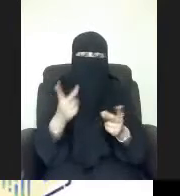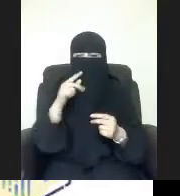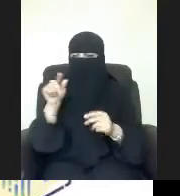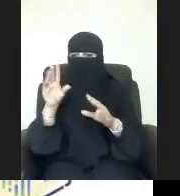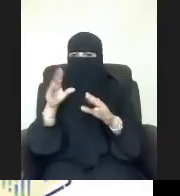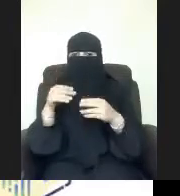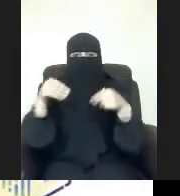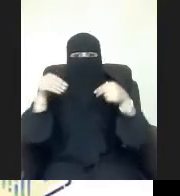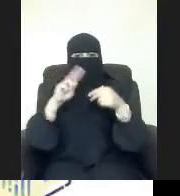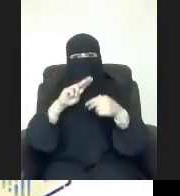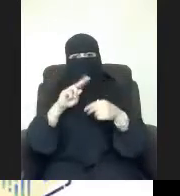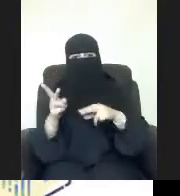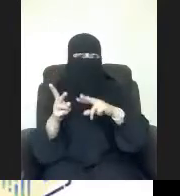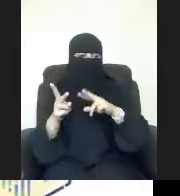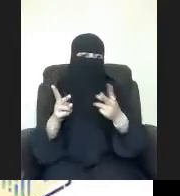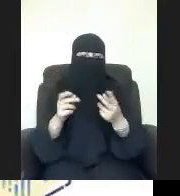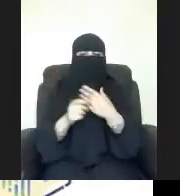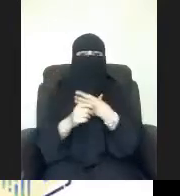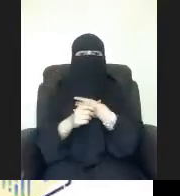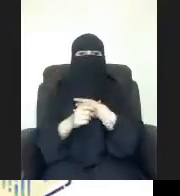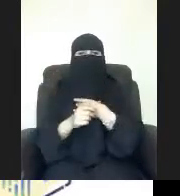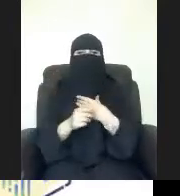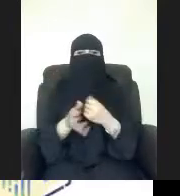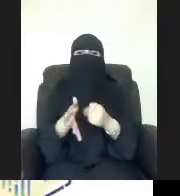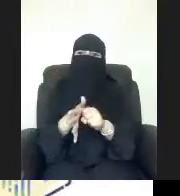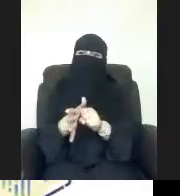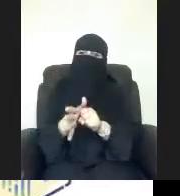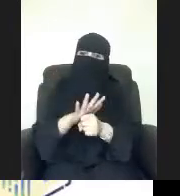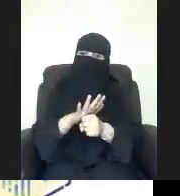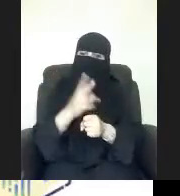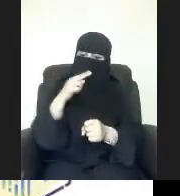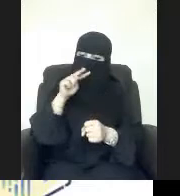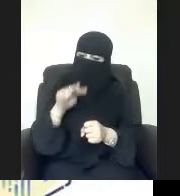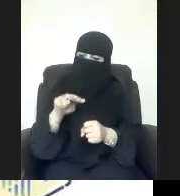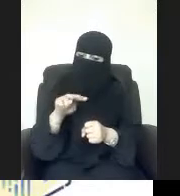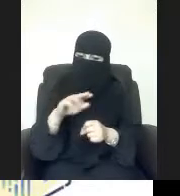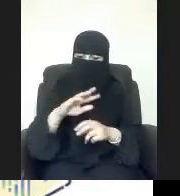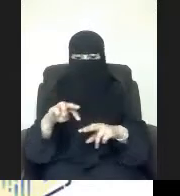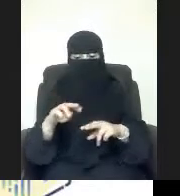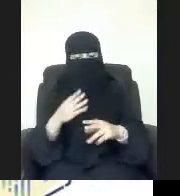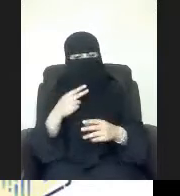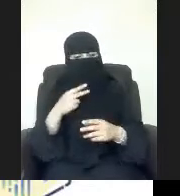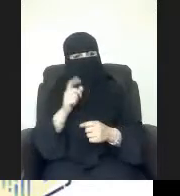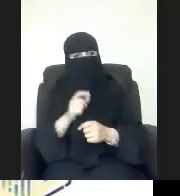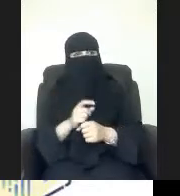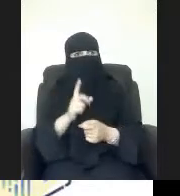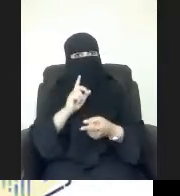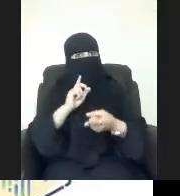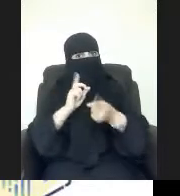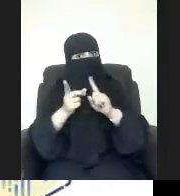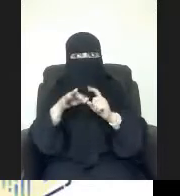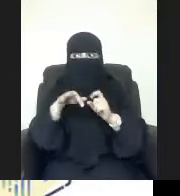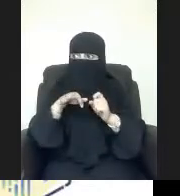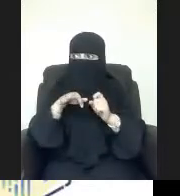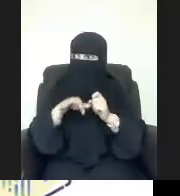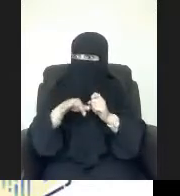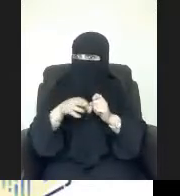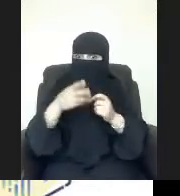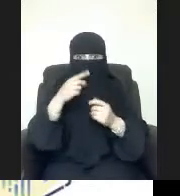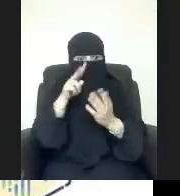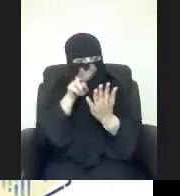كورونا وصل عدد قراءة هذه الورقة إلى أكثر من 11,000 قراءة. دليل ما ذكر الدكتور بدر